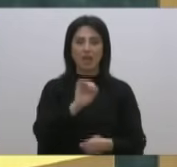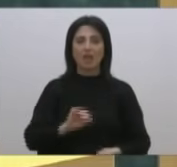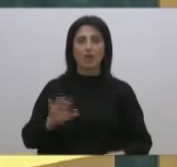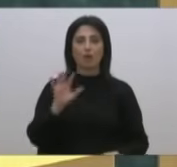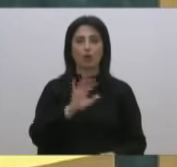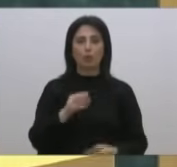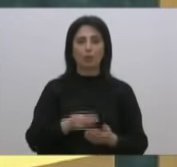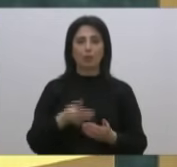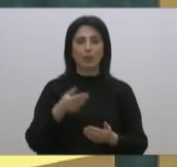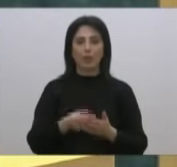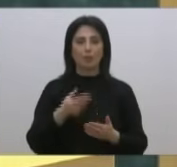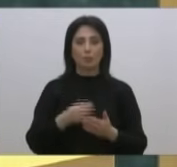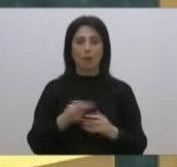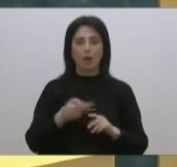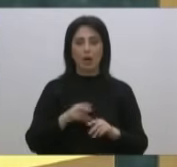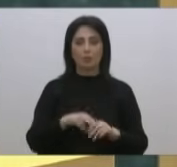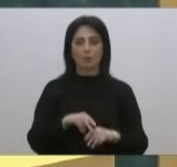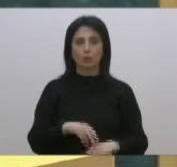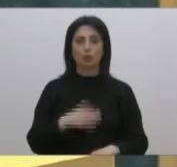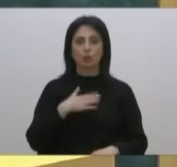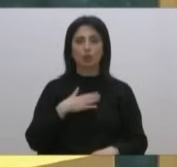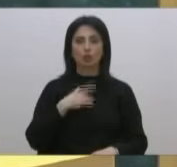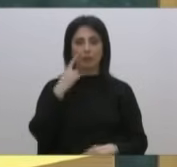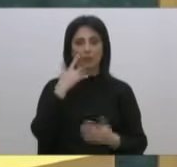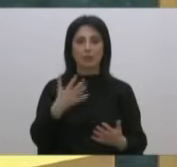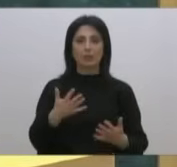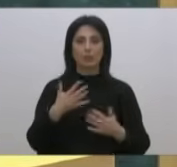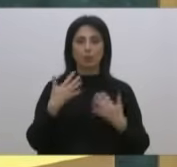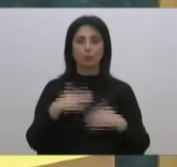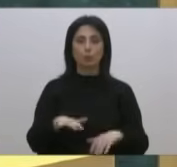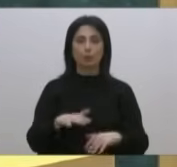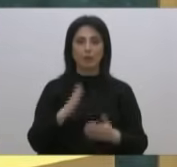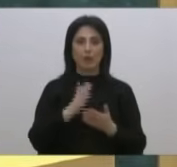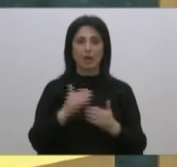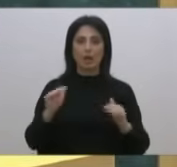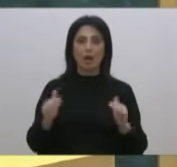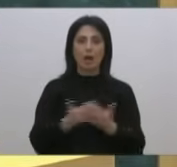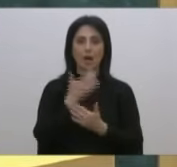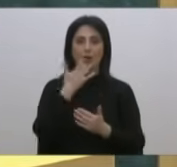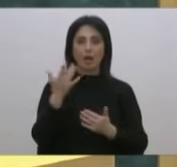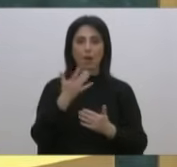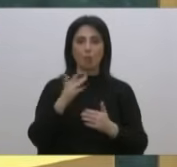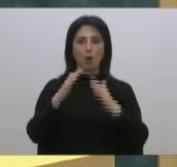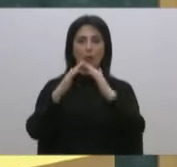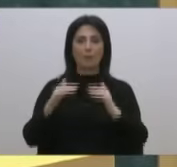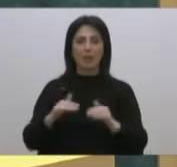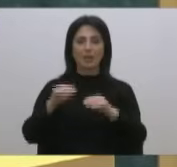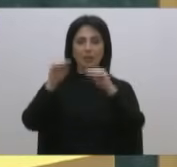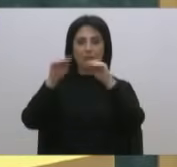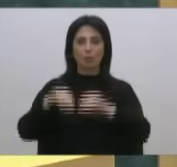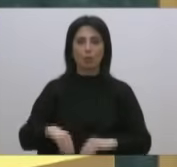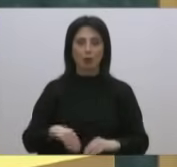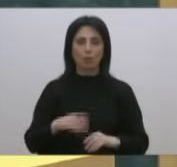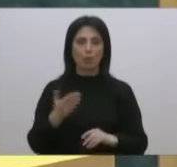ევროპული ღირებულებები. ამიტომ ჩვენს თვალწინ უკვე ხდება ახალი პოლიტიკური ბანაკის